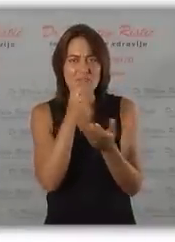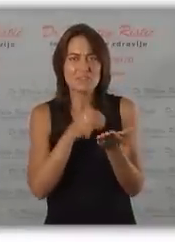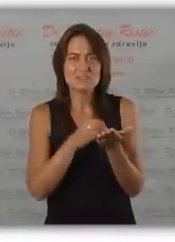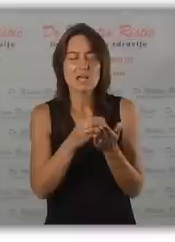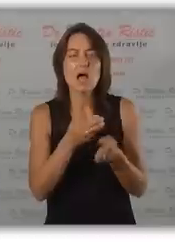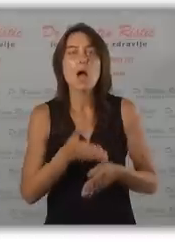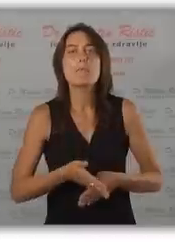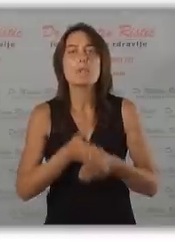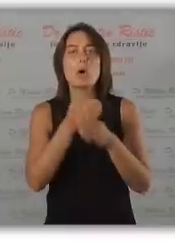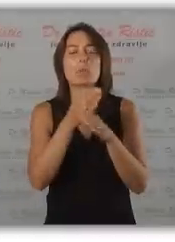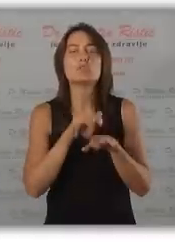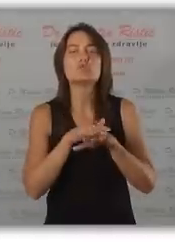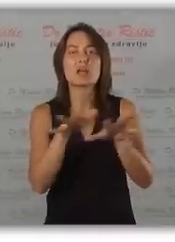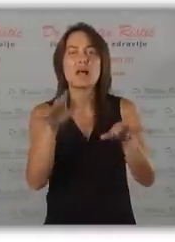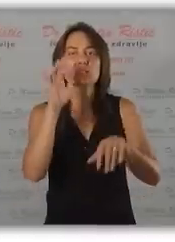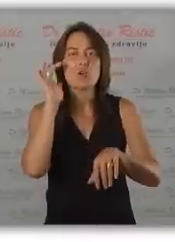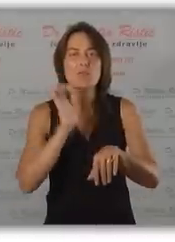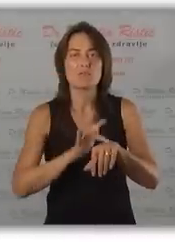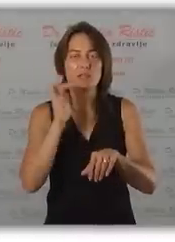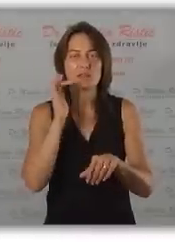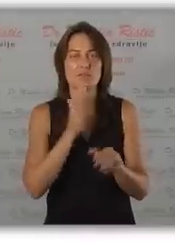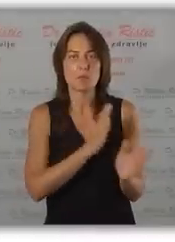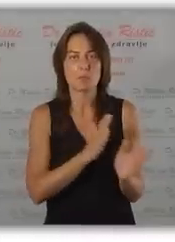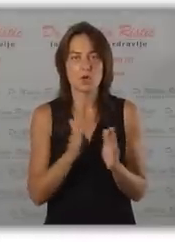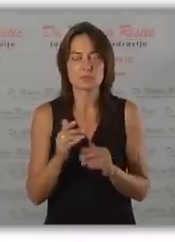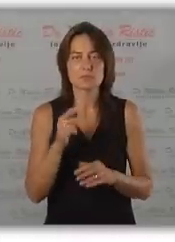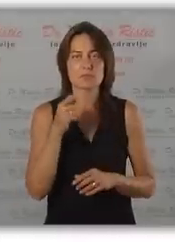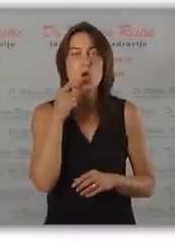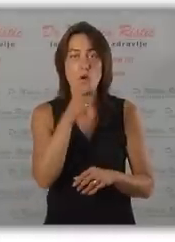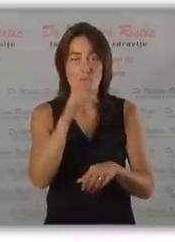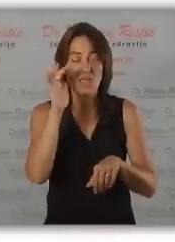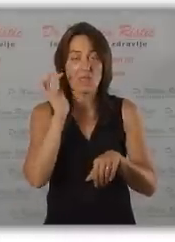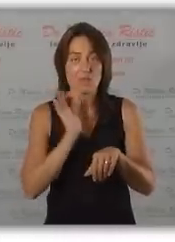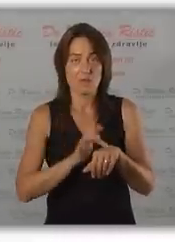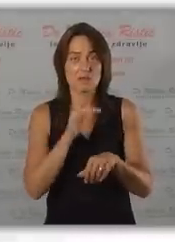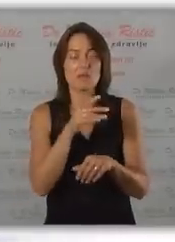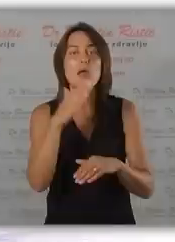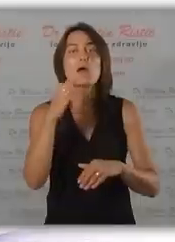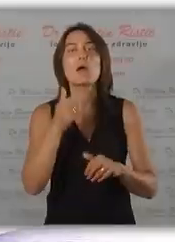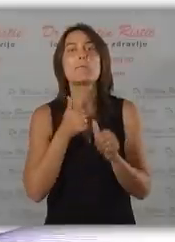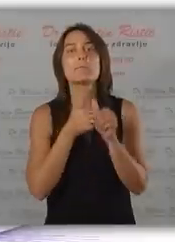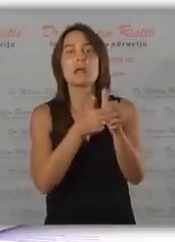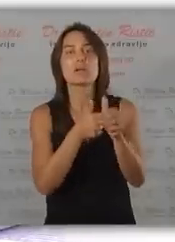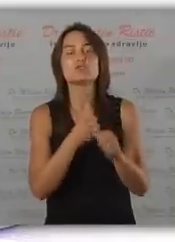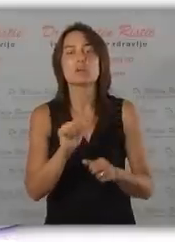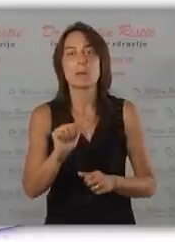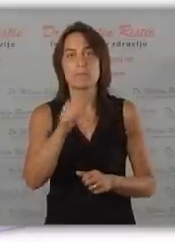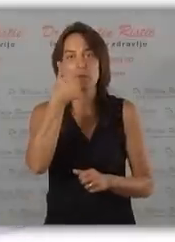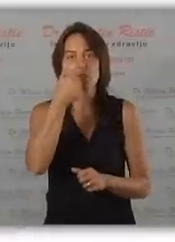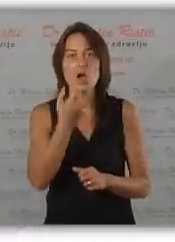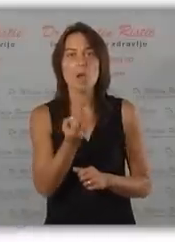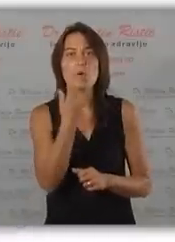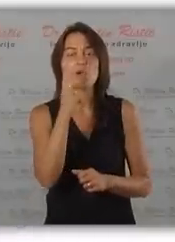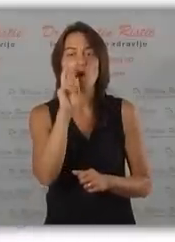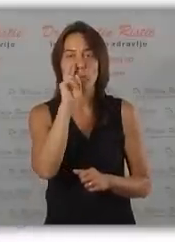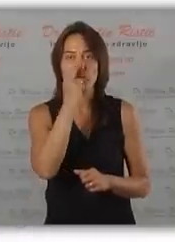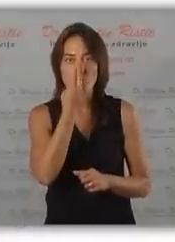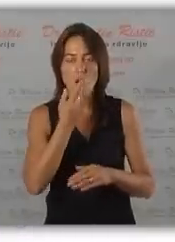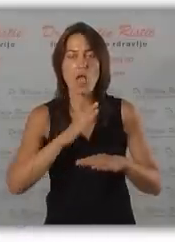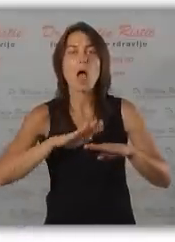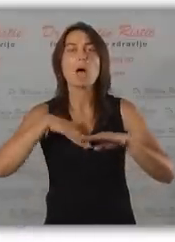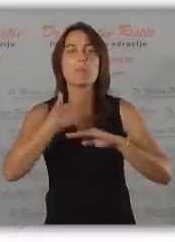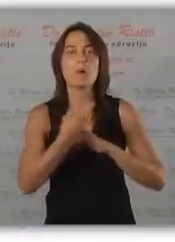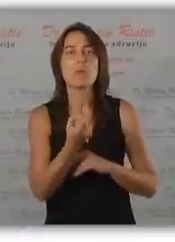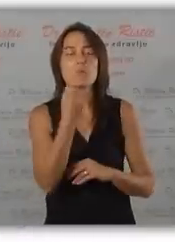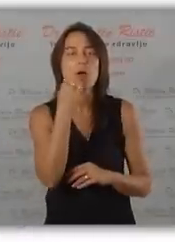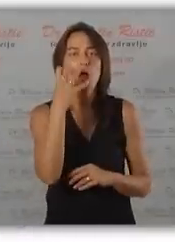gljivica, potpomažu razvoj infektivnih procesa. Ovi infektivni procesi su praćeni kao prvo pojavom